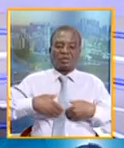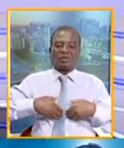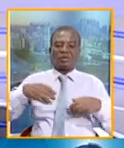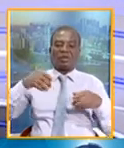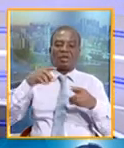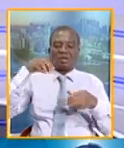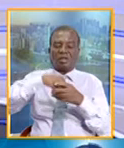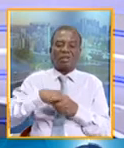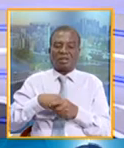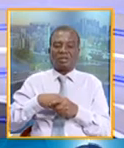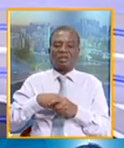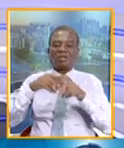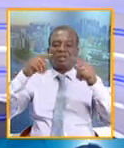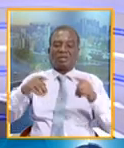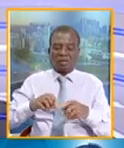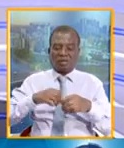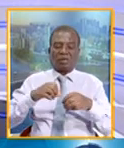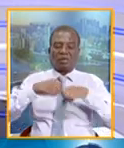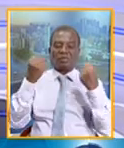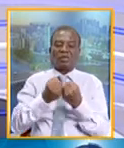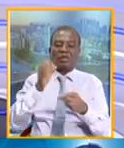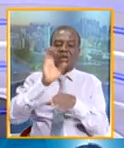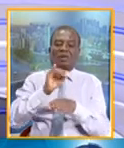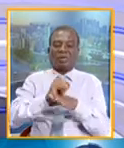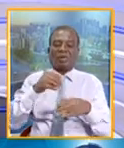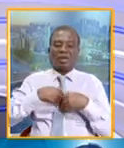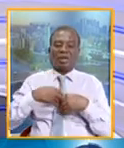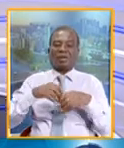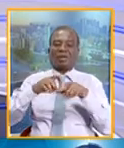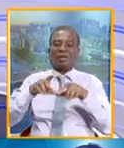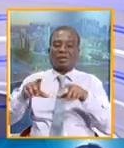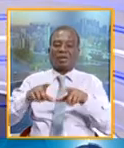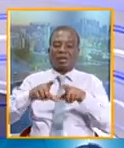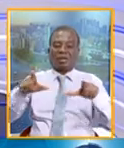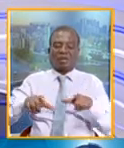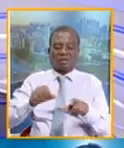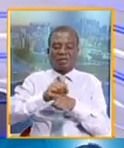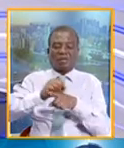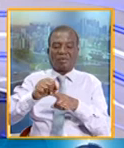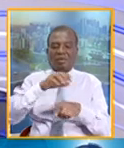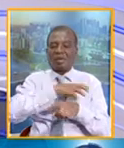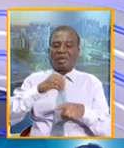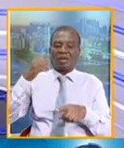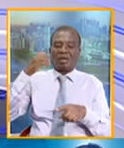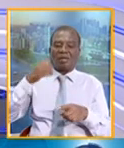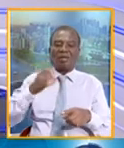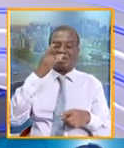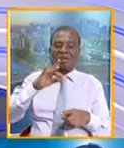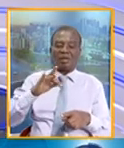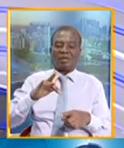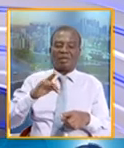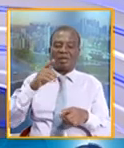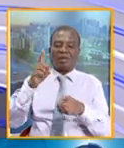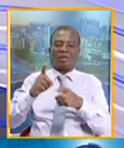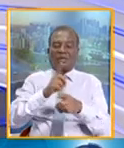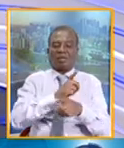social. À travers des méthodes innovantes, la Côte d'Ivoire a désormais un site de formation dans ce domaine. Un site qui existe grâce au projet de